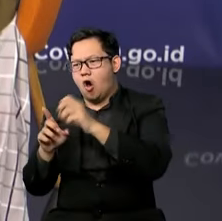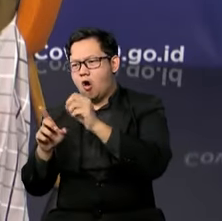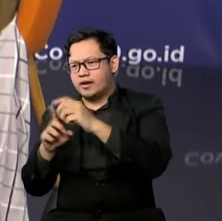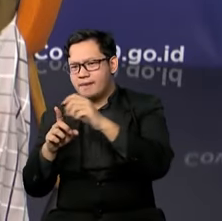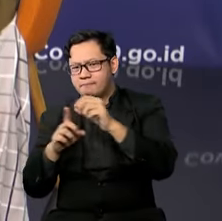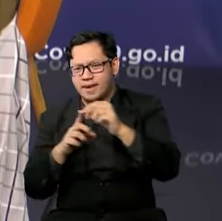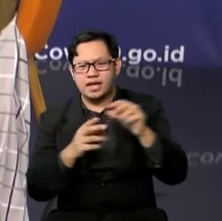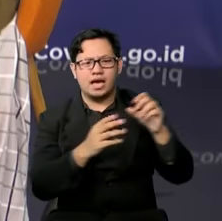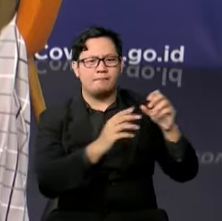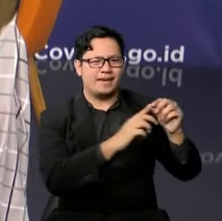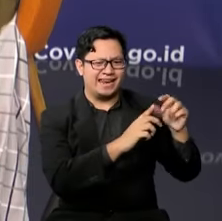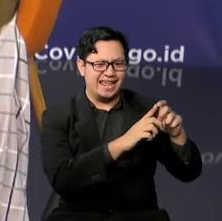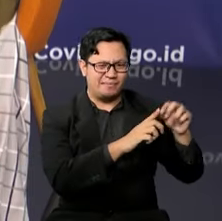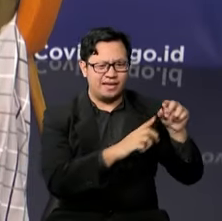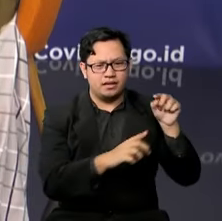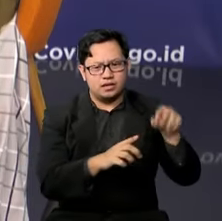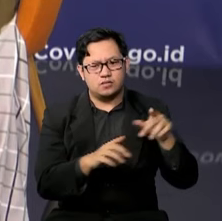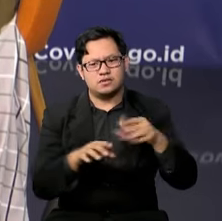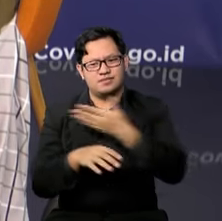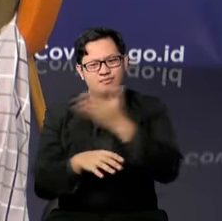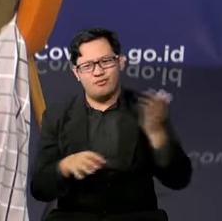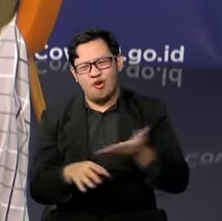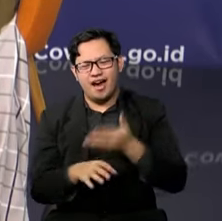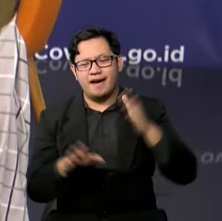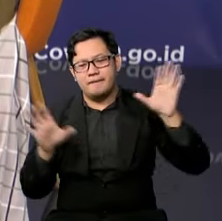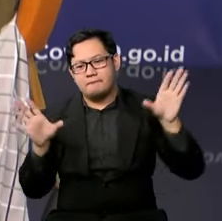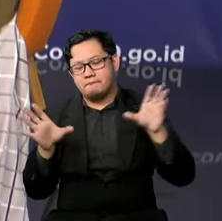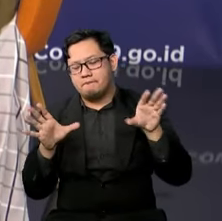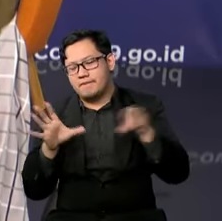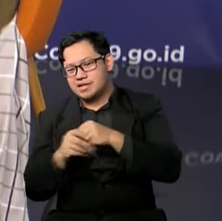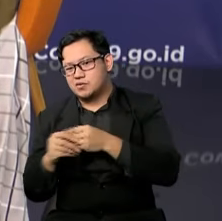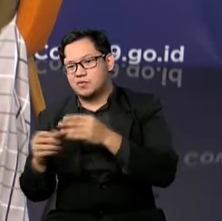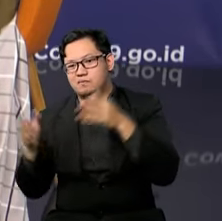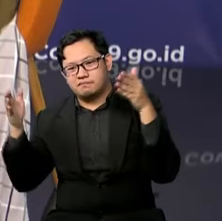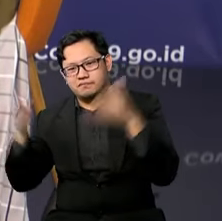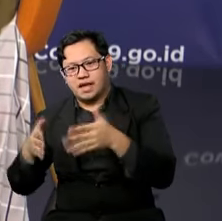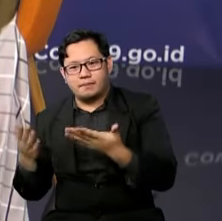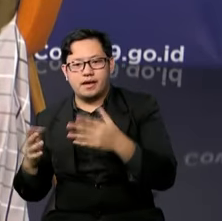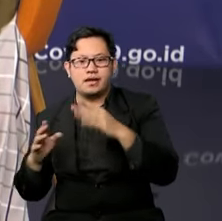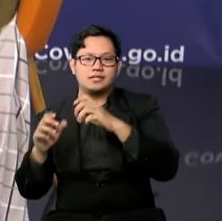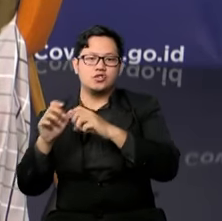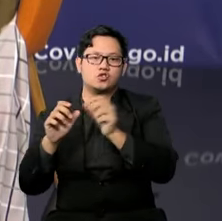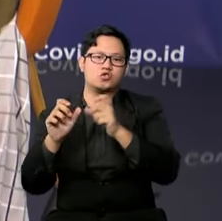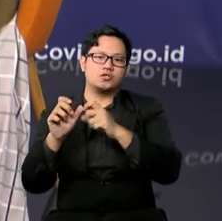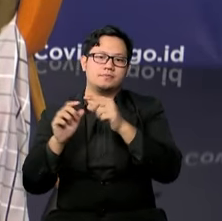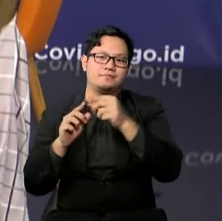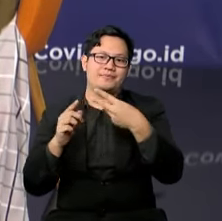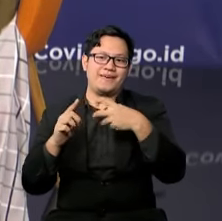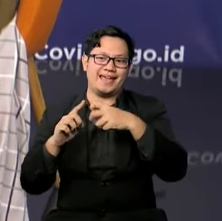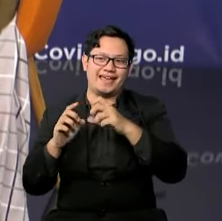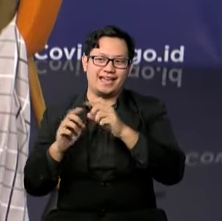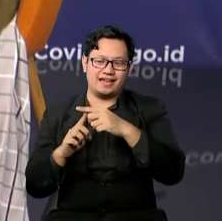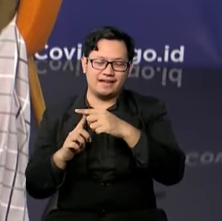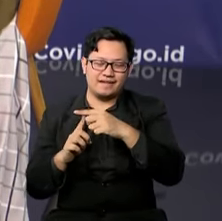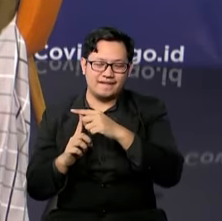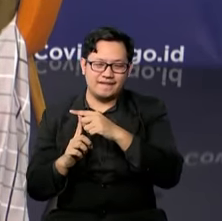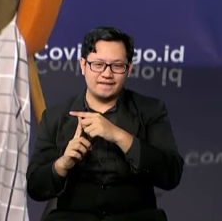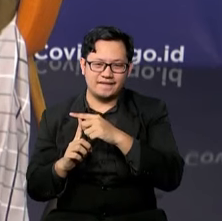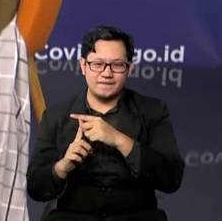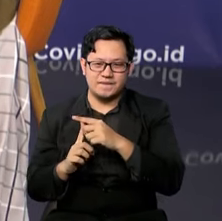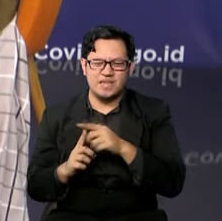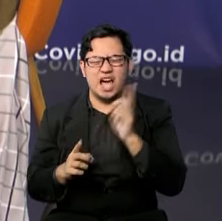padahal itu suspect itu masuk kategori susah sampai kita repot-repot punya odp dan PDP dan bikin semua orang blunder Mbak J